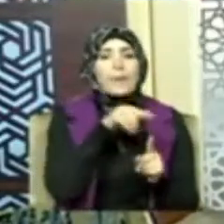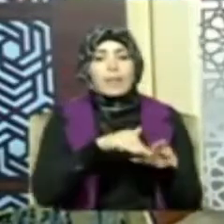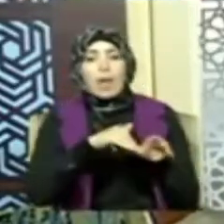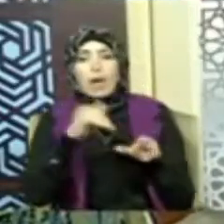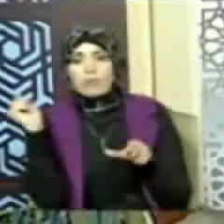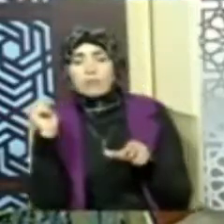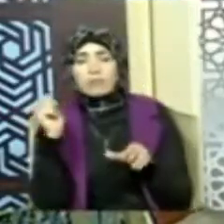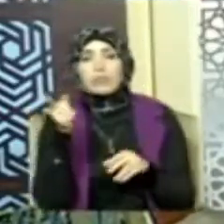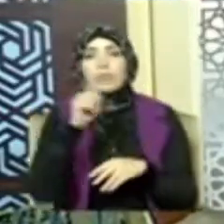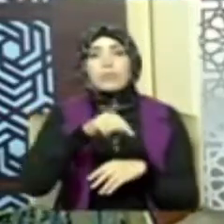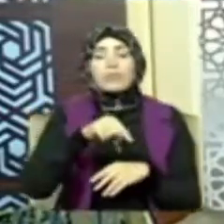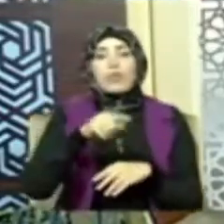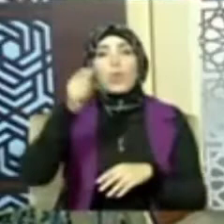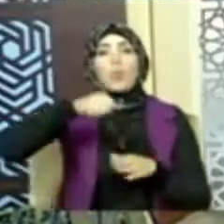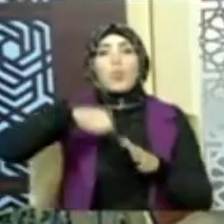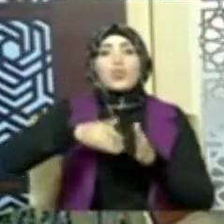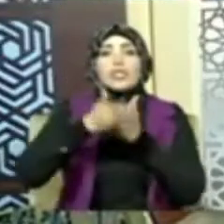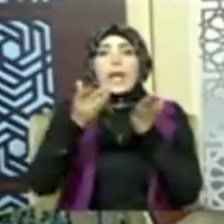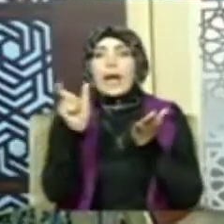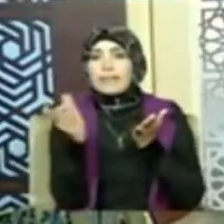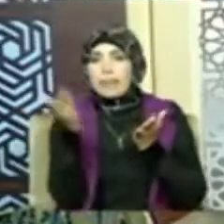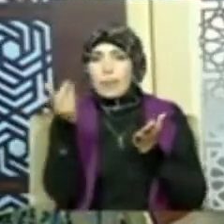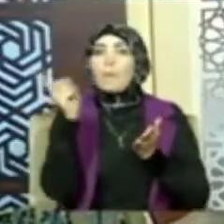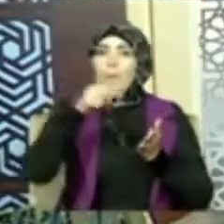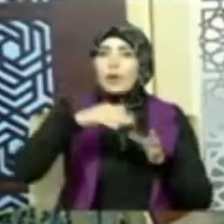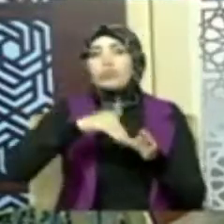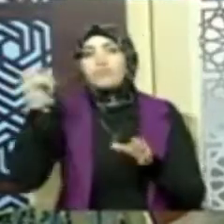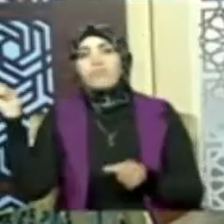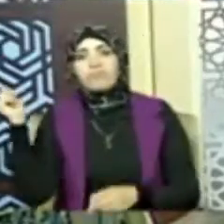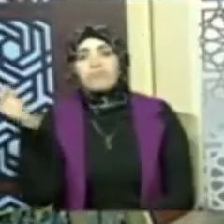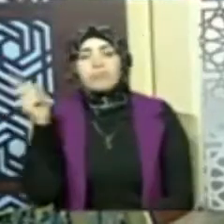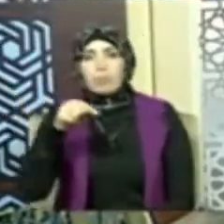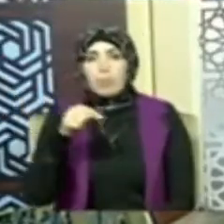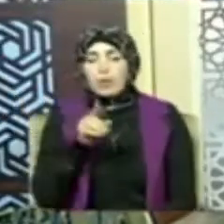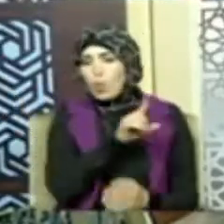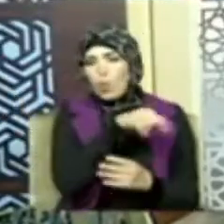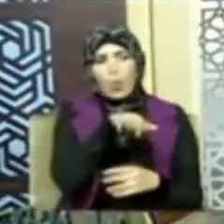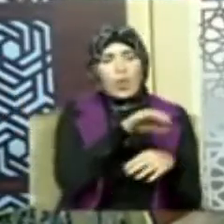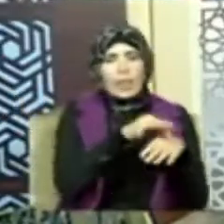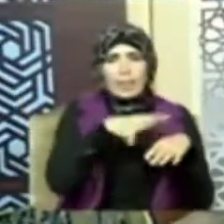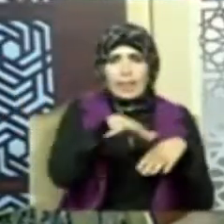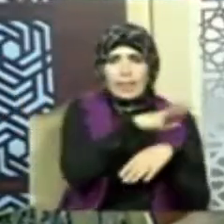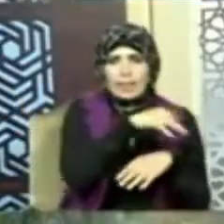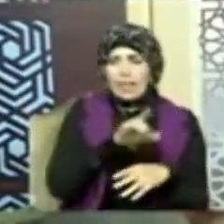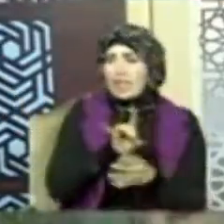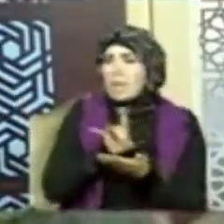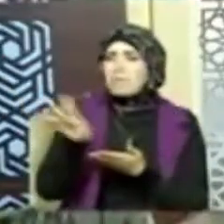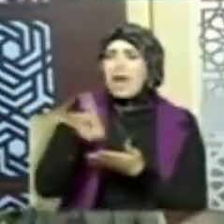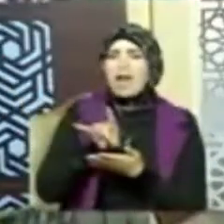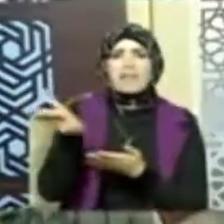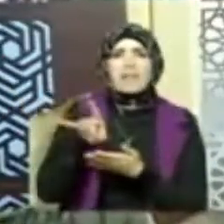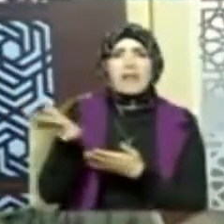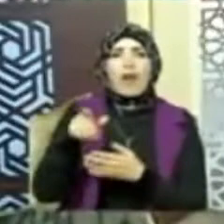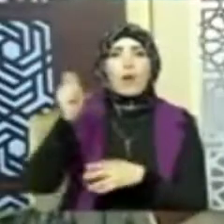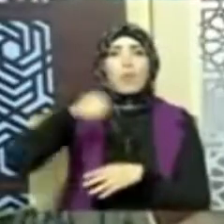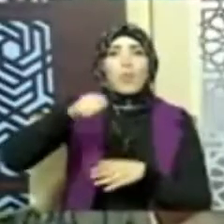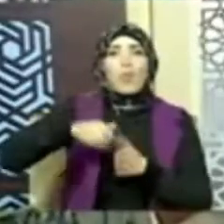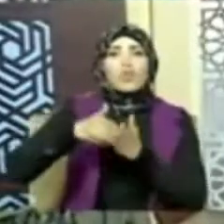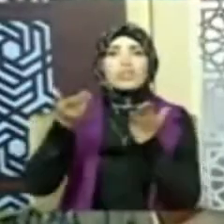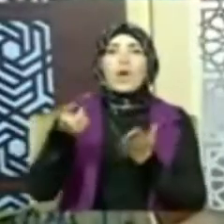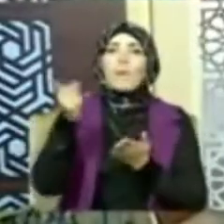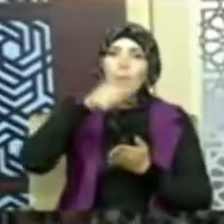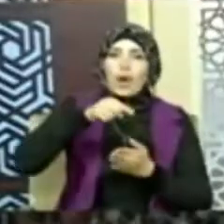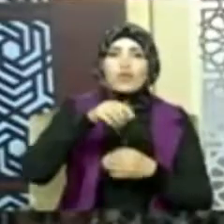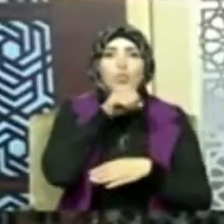سيدنا موسى عليه السلام أخرج، سيدنا لوط أخرجوا آل لوط من قريتكم إنهم